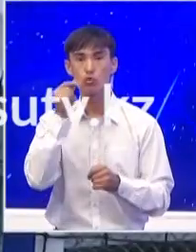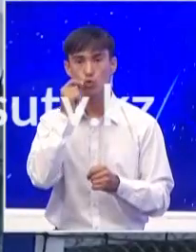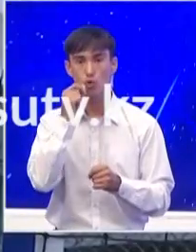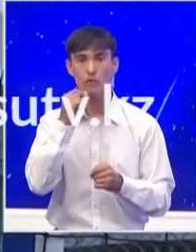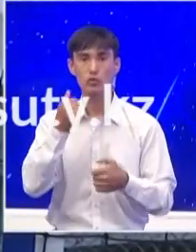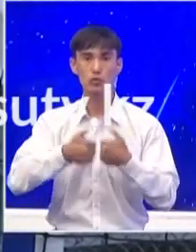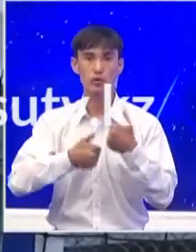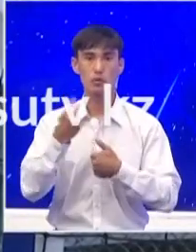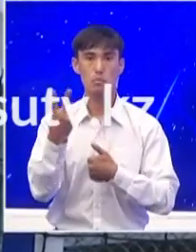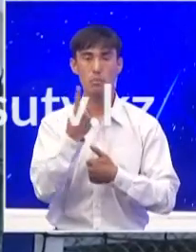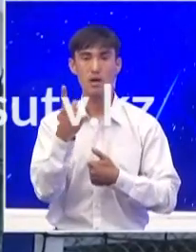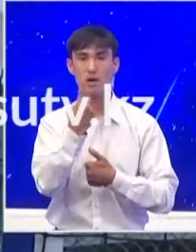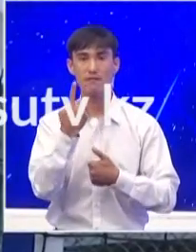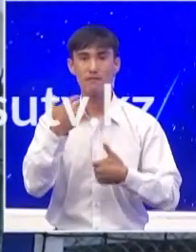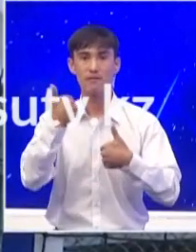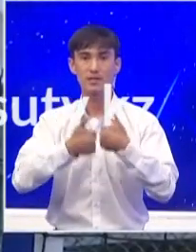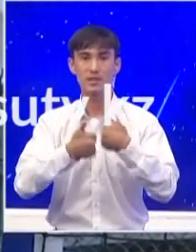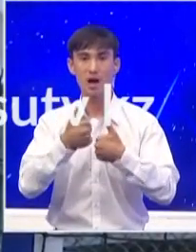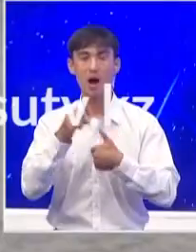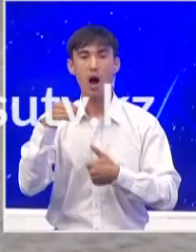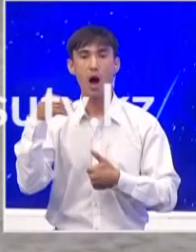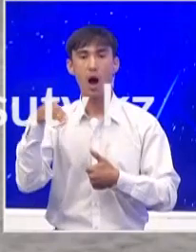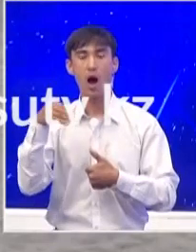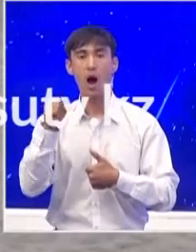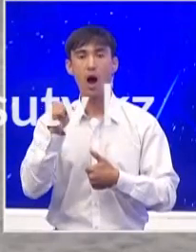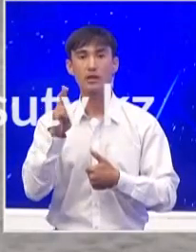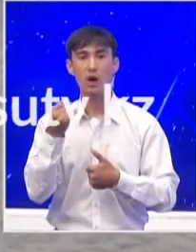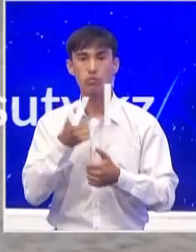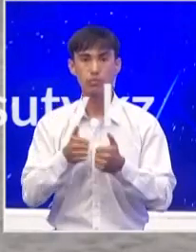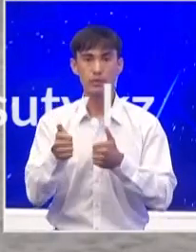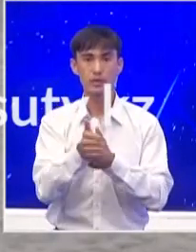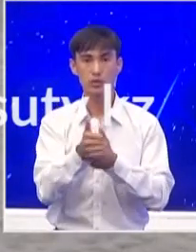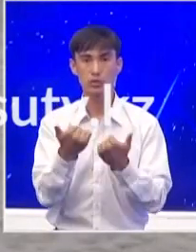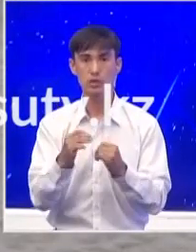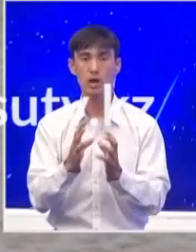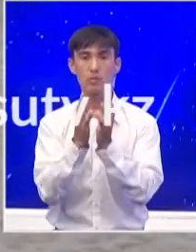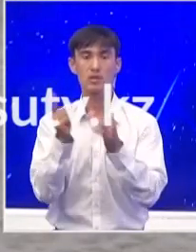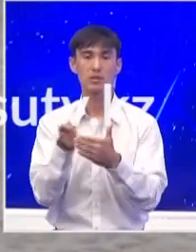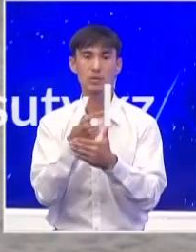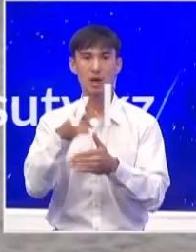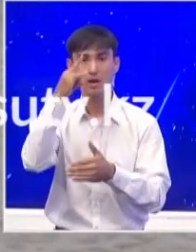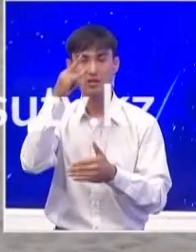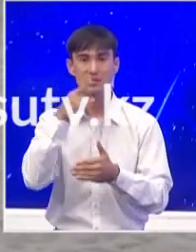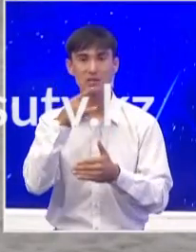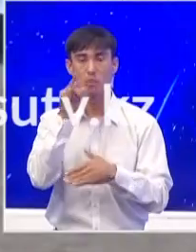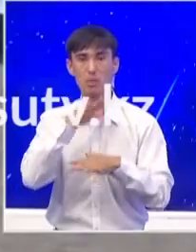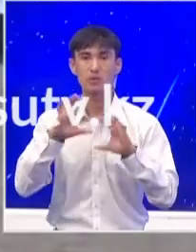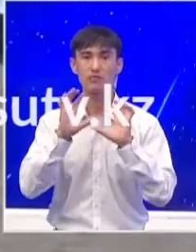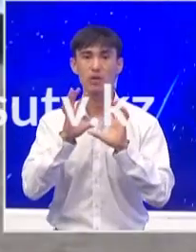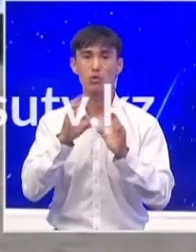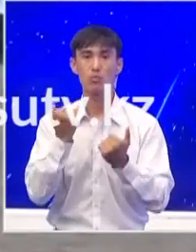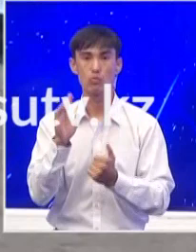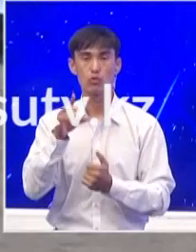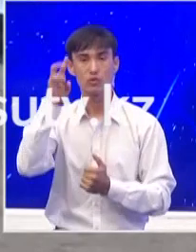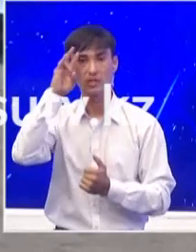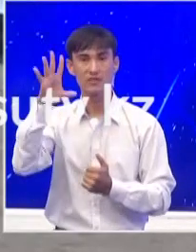первого соревновательного дня лидируют представители актау имена победителей и призеров кубка республики казахстан по пляжному волейболу будут известны